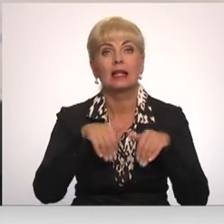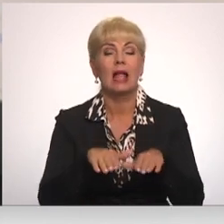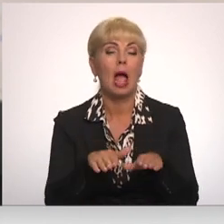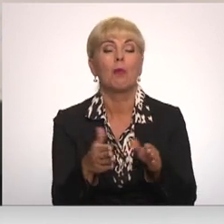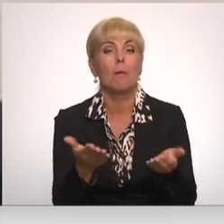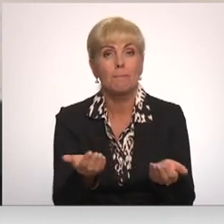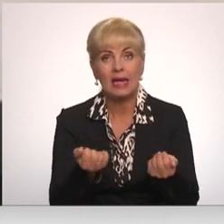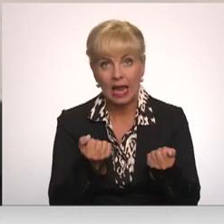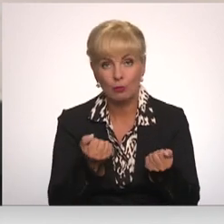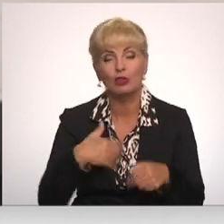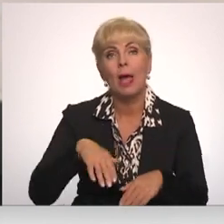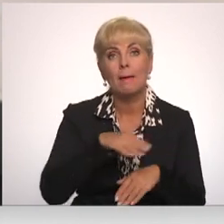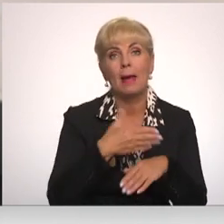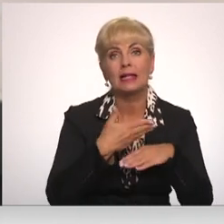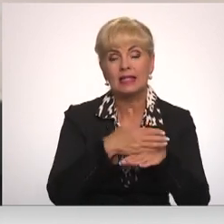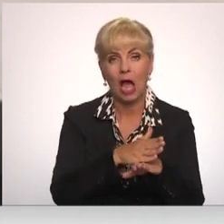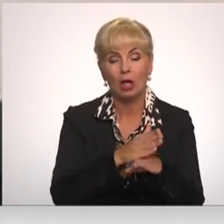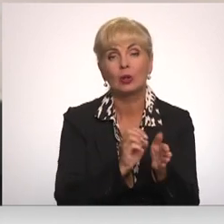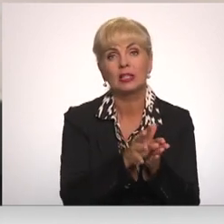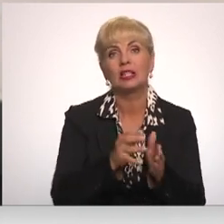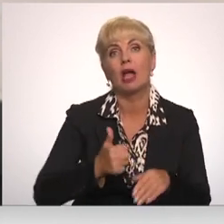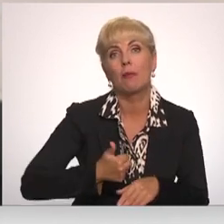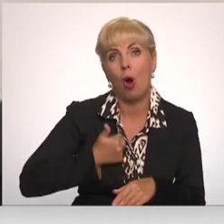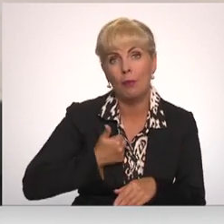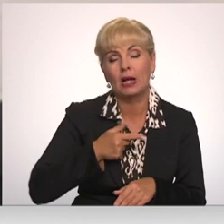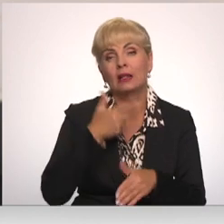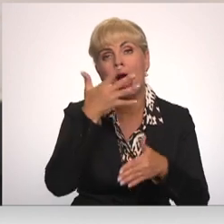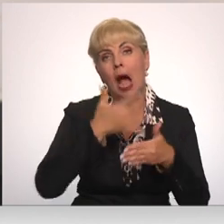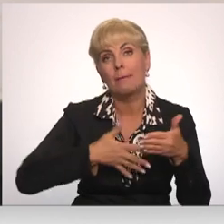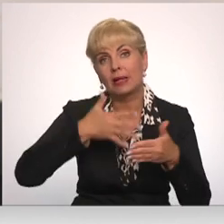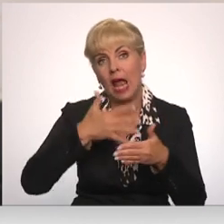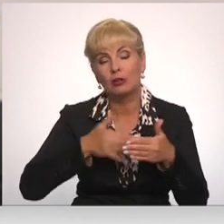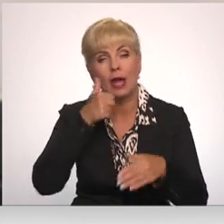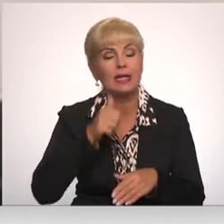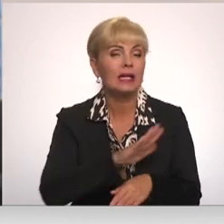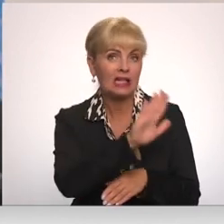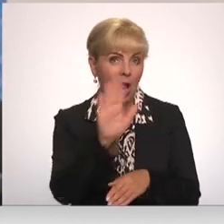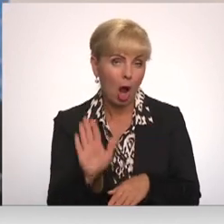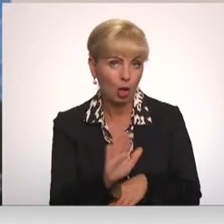pieņemšanas mēs sadales sistēmas operators izrēķinam ikdienas